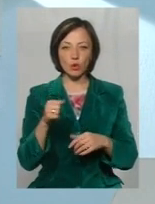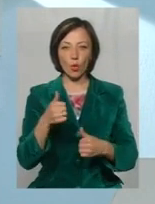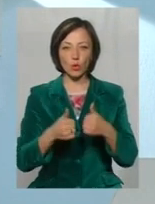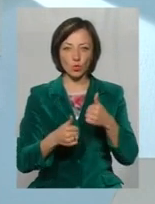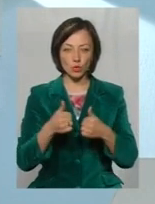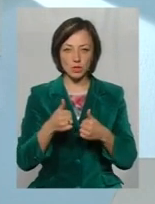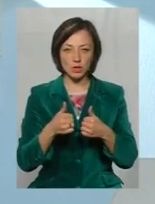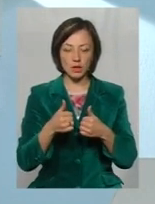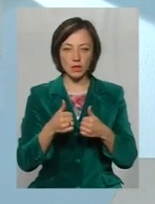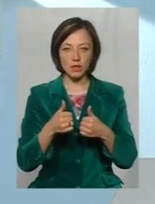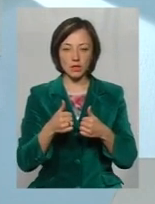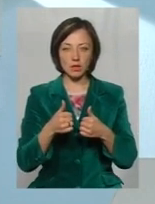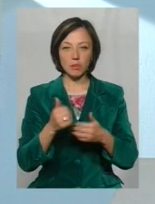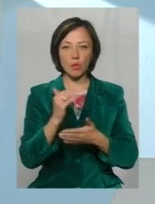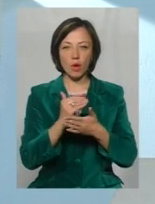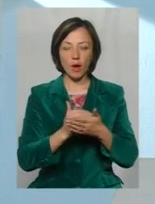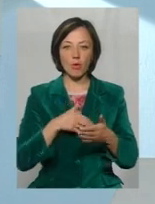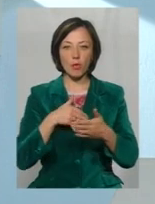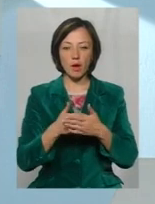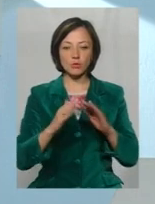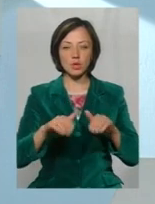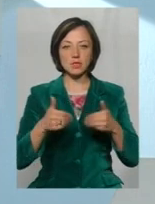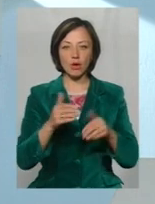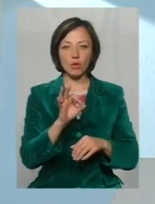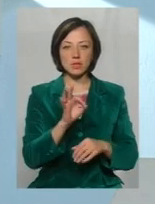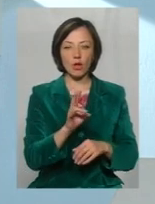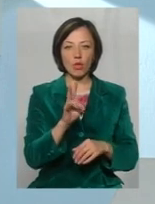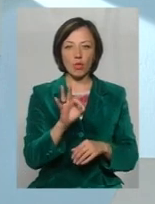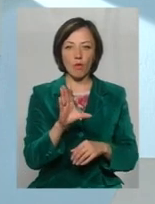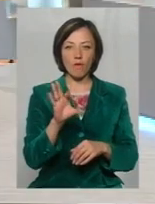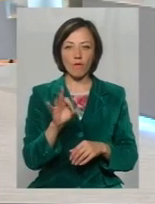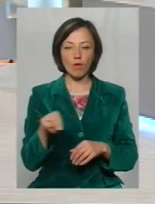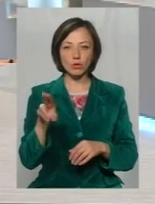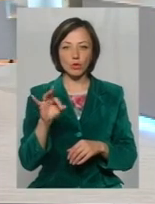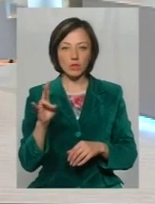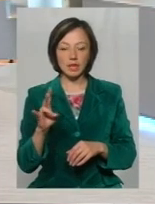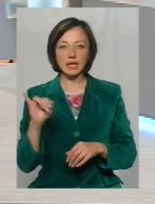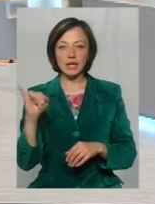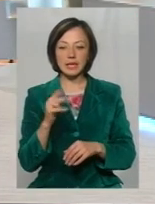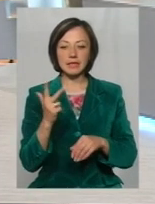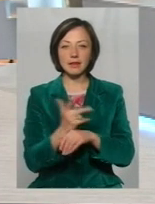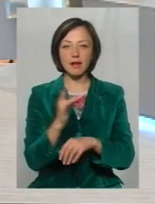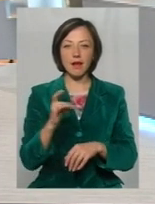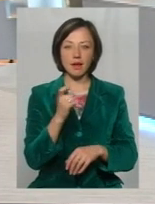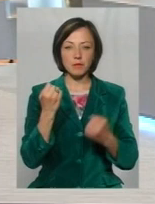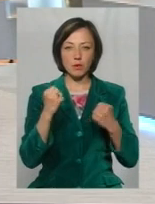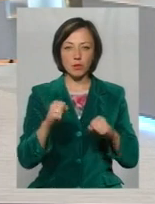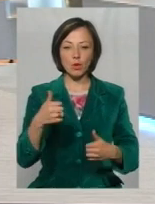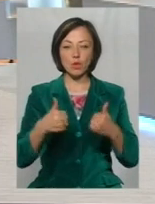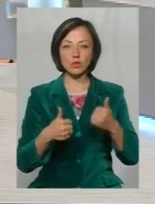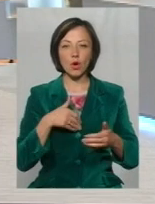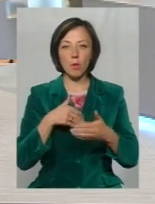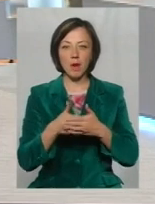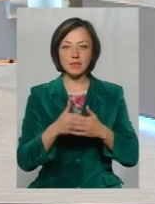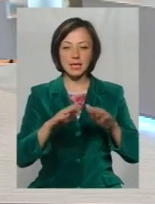конкурсу програм громадські ініціативи Оксаною Новодон та триразовою переможницею конкурсу громадські